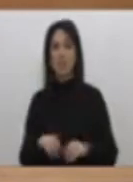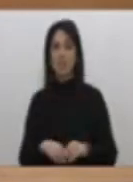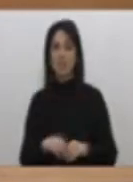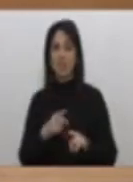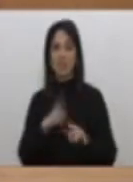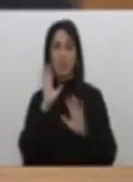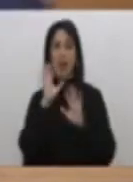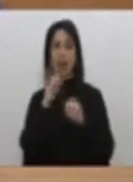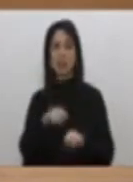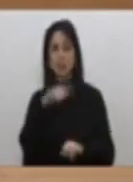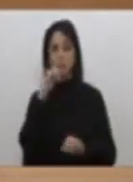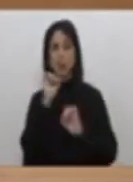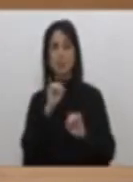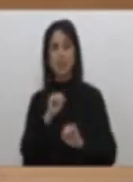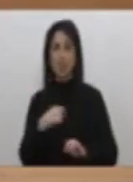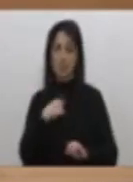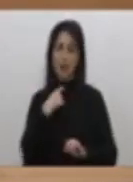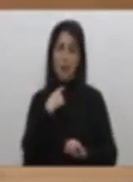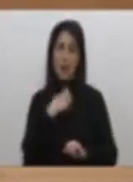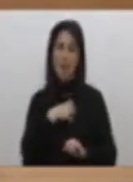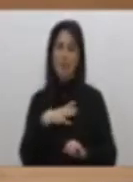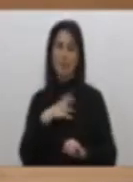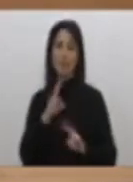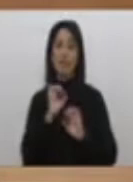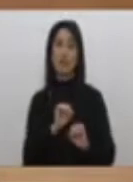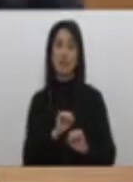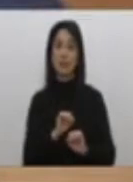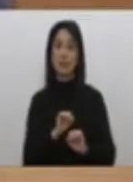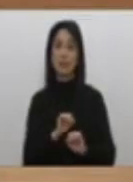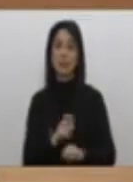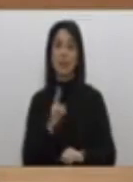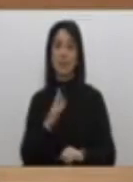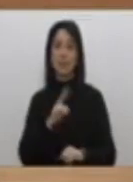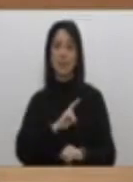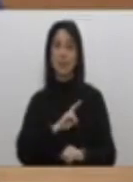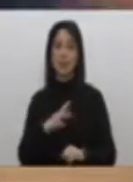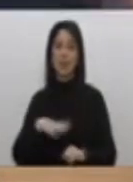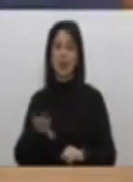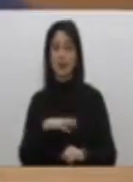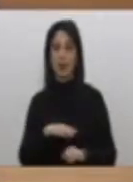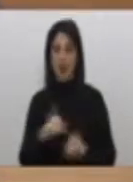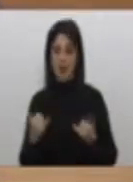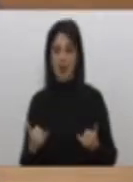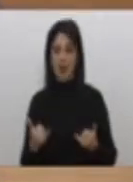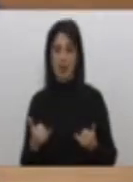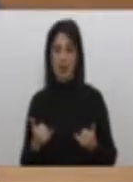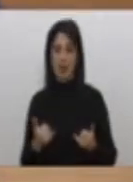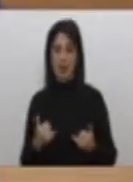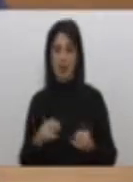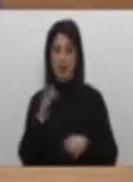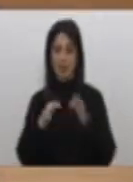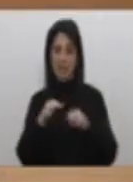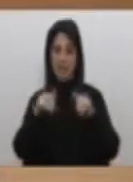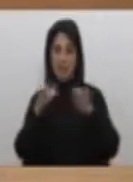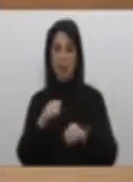დაუჭირა მხარი რუსებს? ჩვენი ხმა იყო გადამწყვეტი. ვის უყვარდა ქვეყანა? დღეს გამოიტანა სასამართლომ